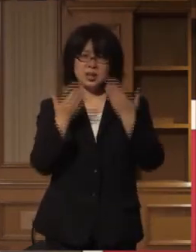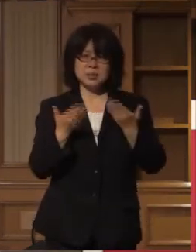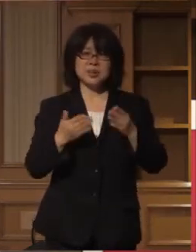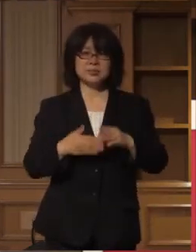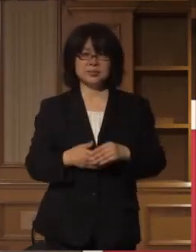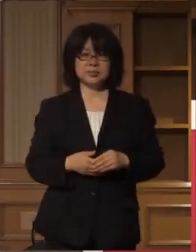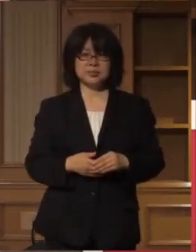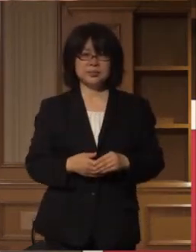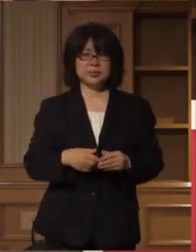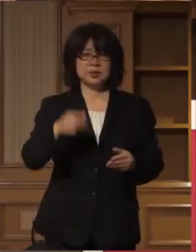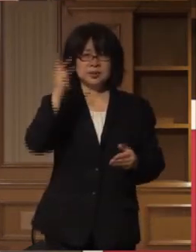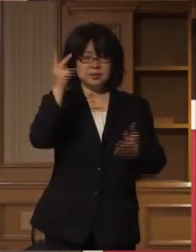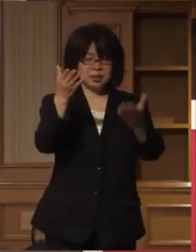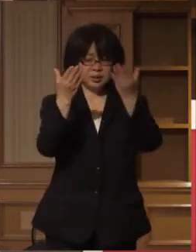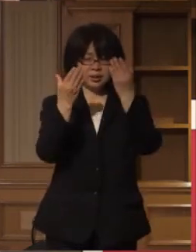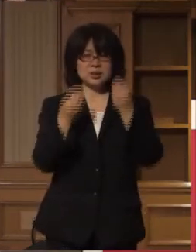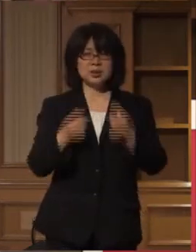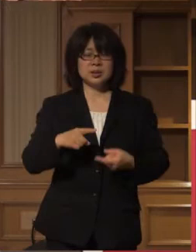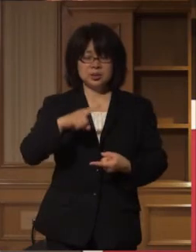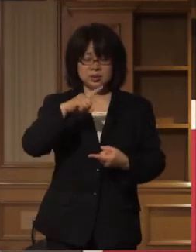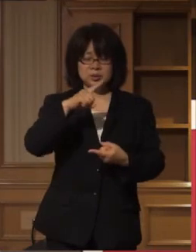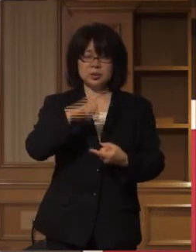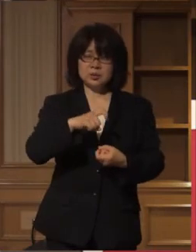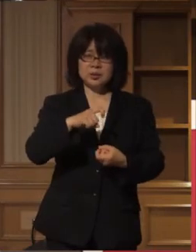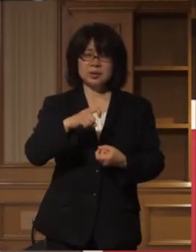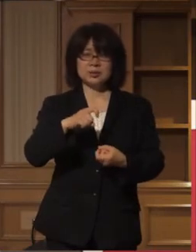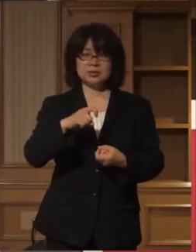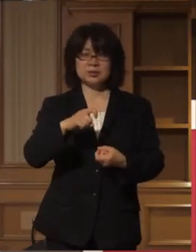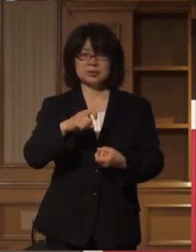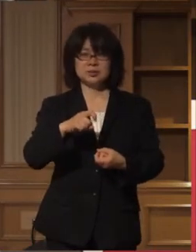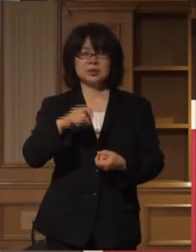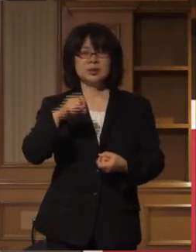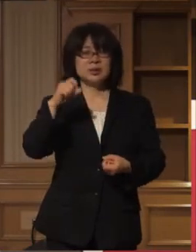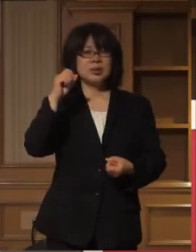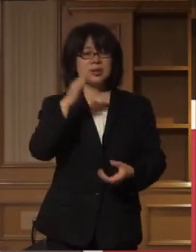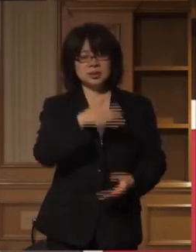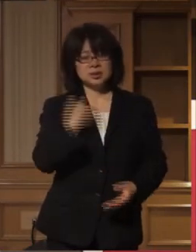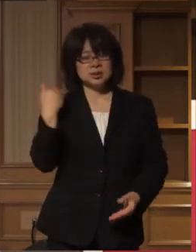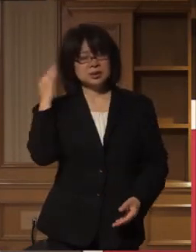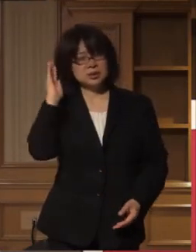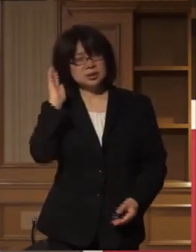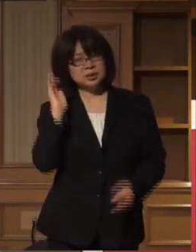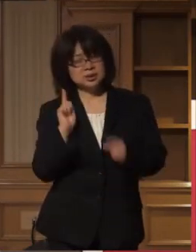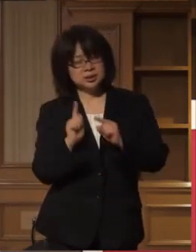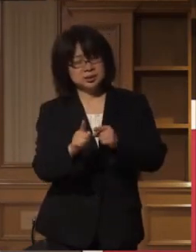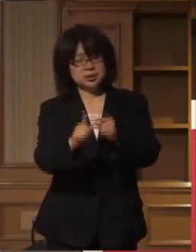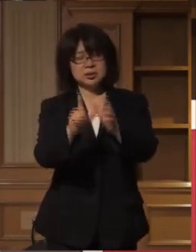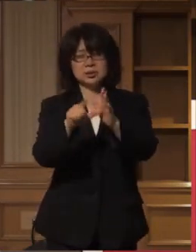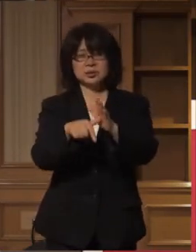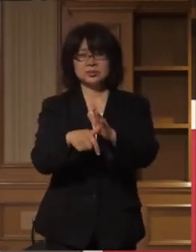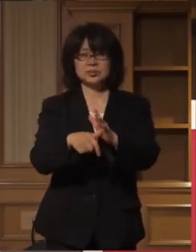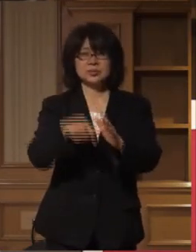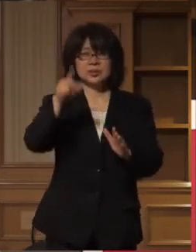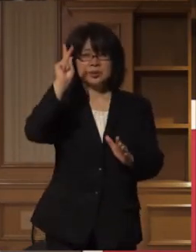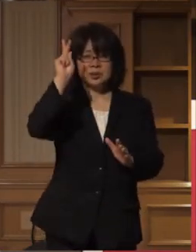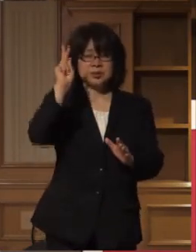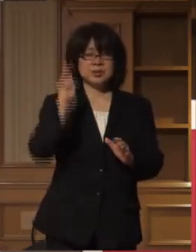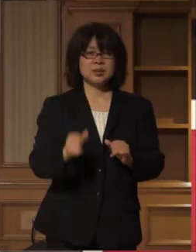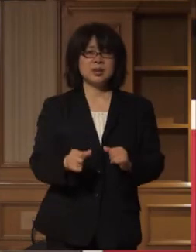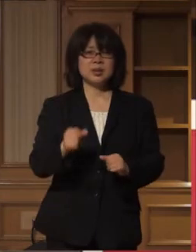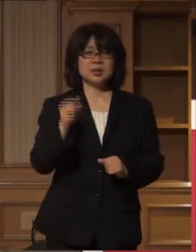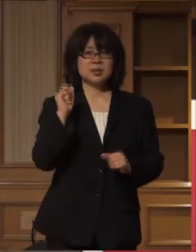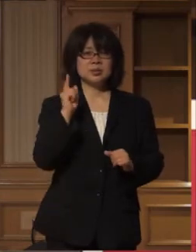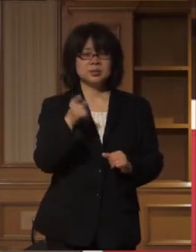で神様に聞き従っていく道の中でですね、実は神様がその約束を成就させるっていうことなんですね。